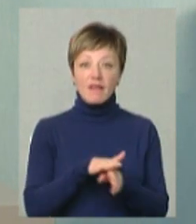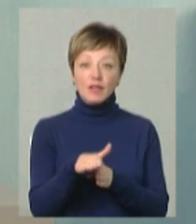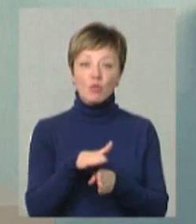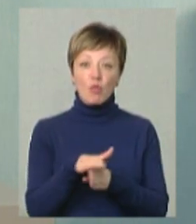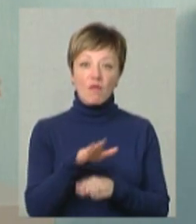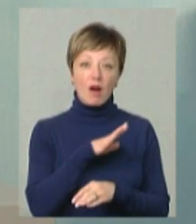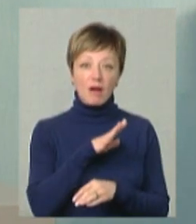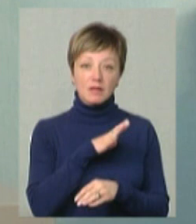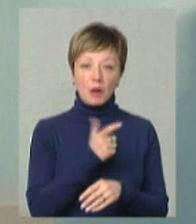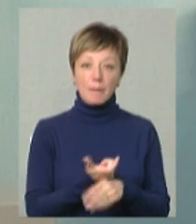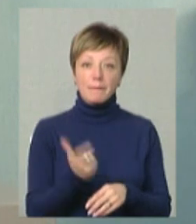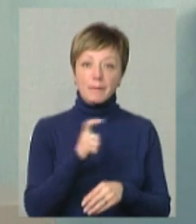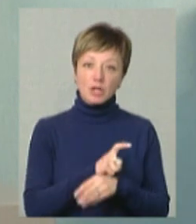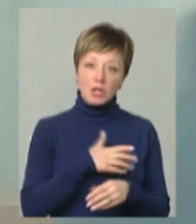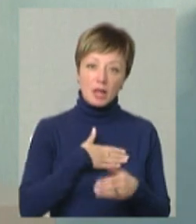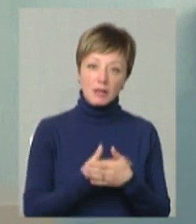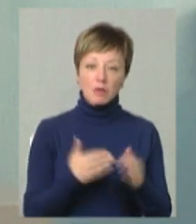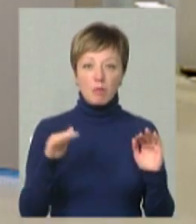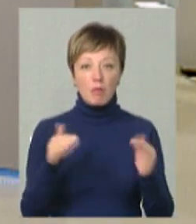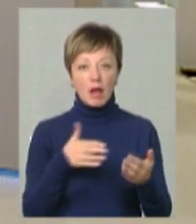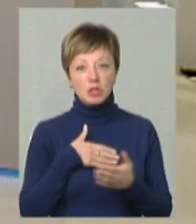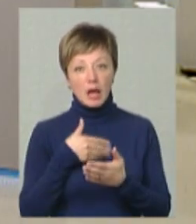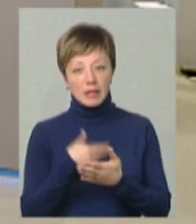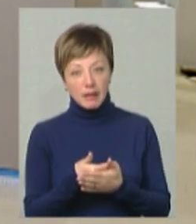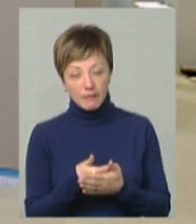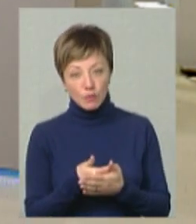відбувався більш активно, менш активно.